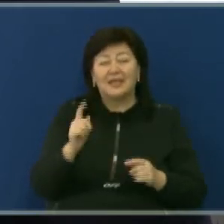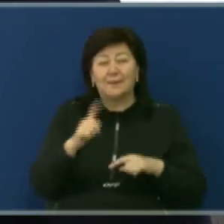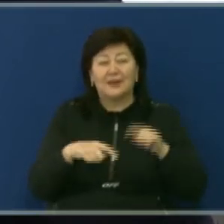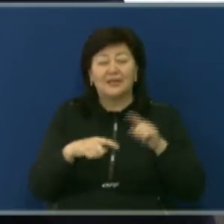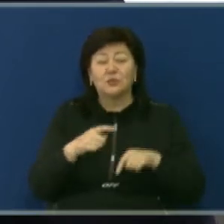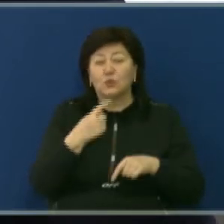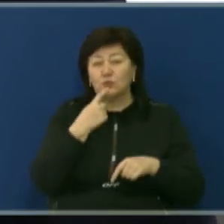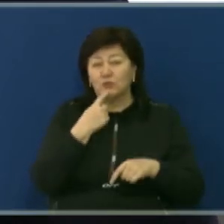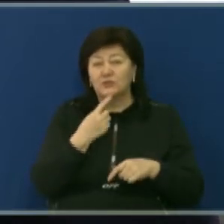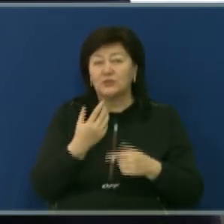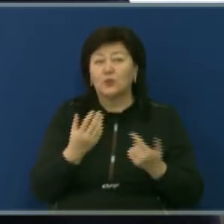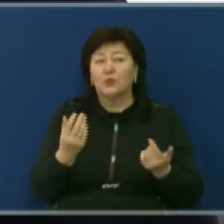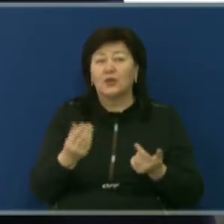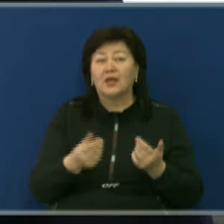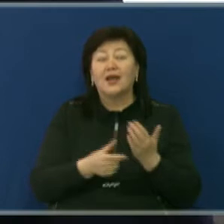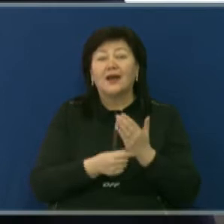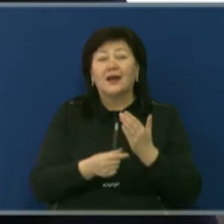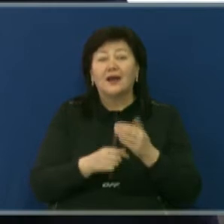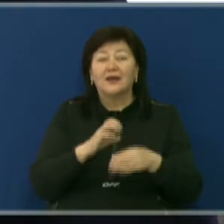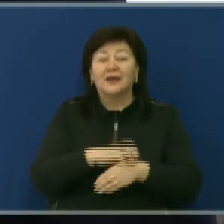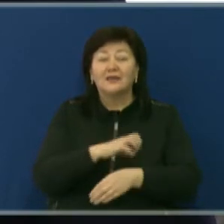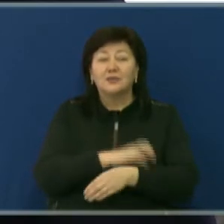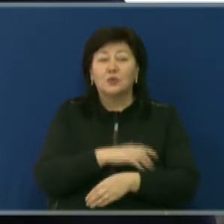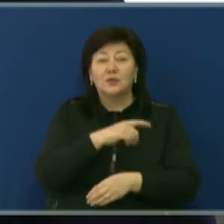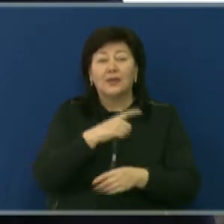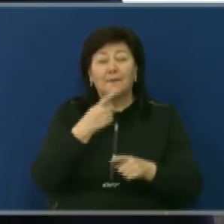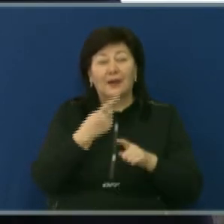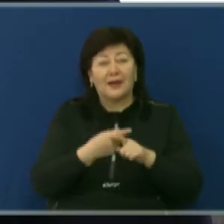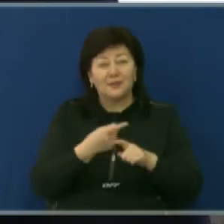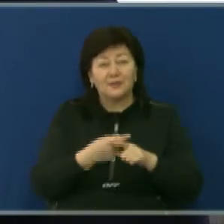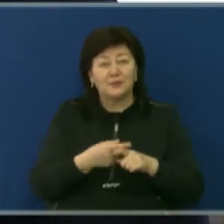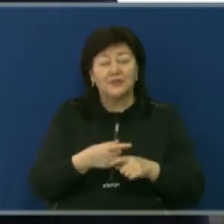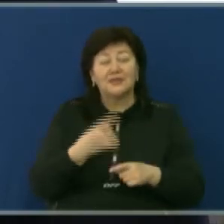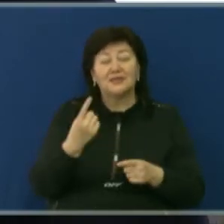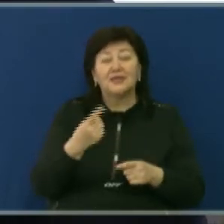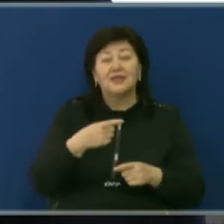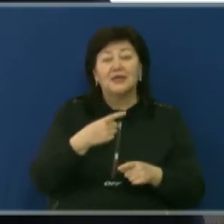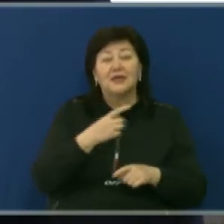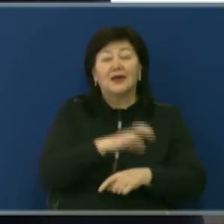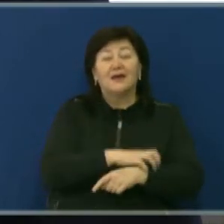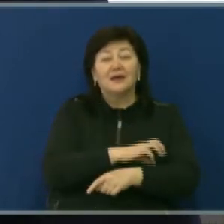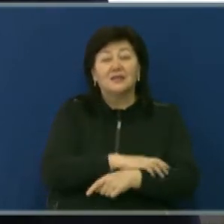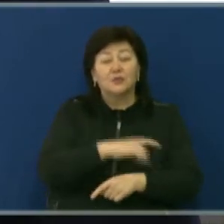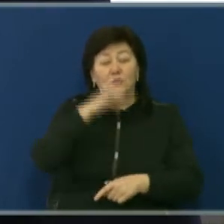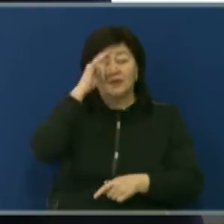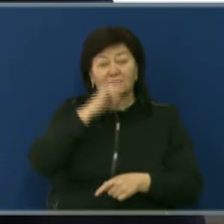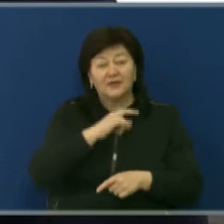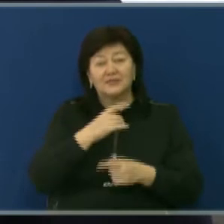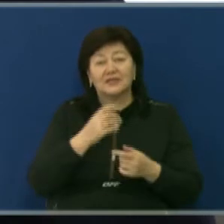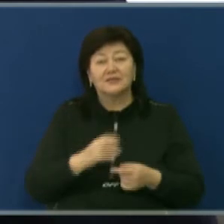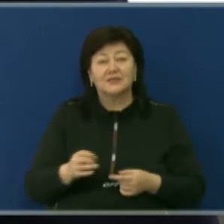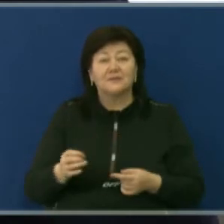родному языку, контрольную работу по алгебре и контрольную работу по казахскому языку в русской школе, русскому языку в казахской